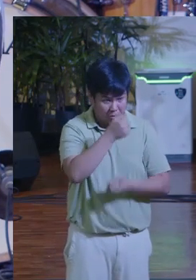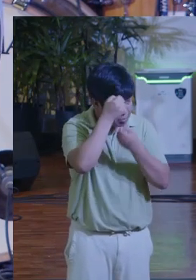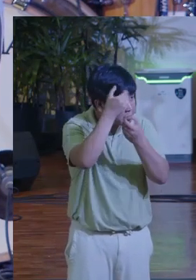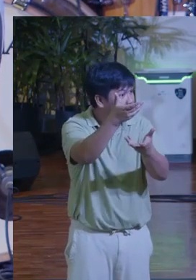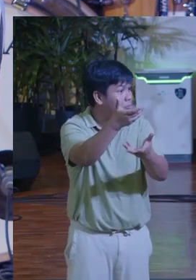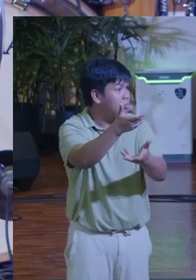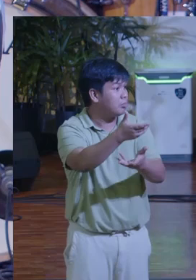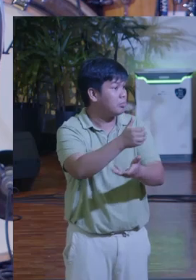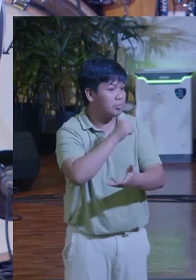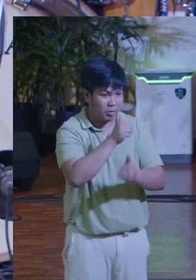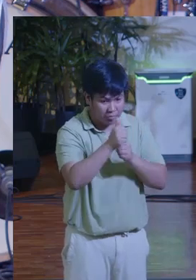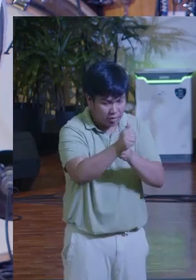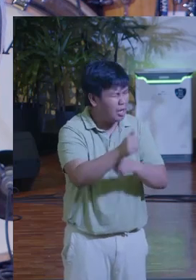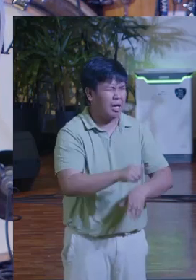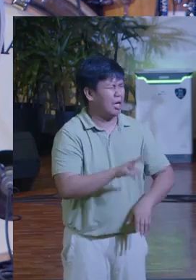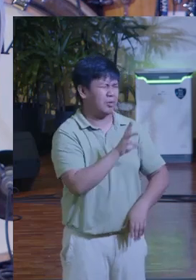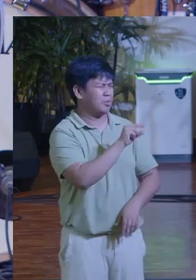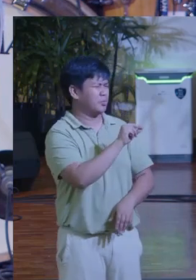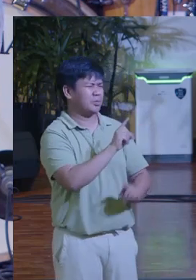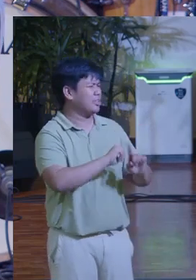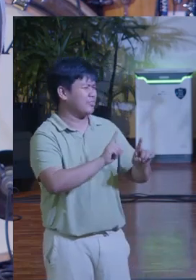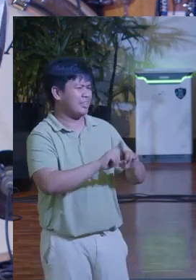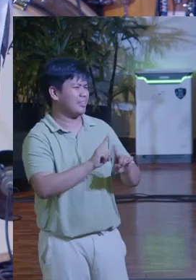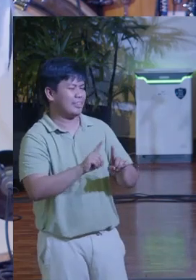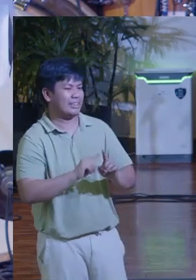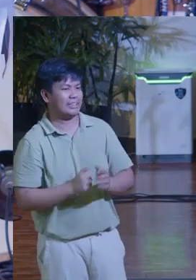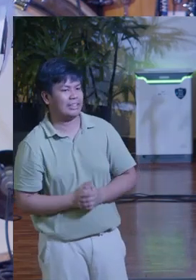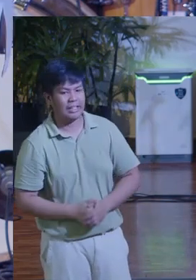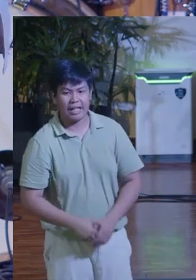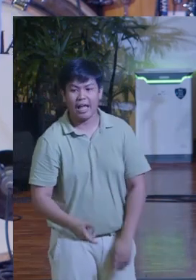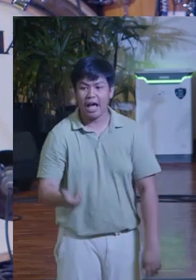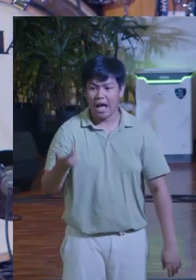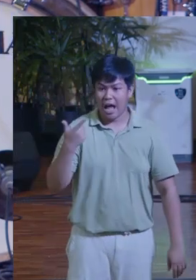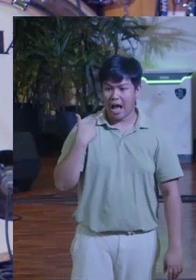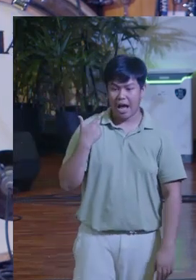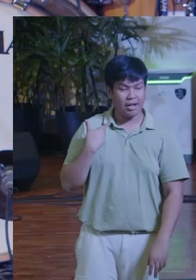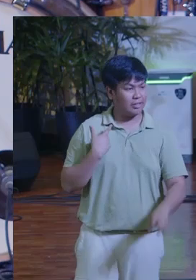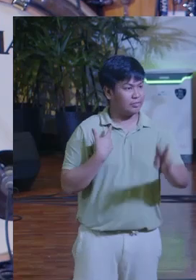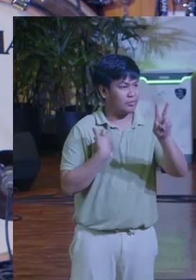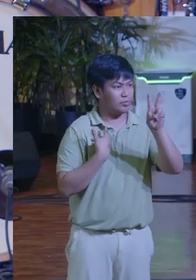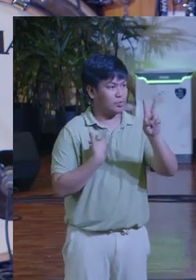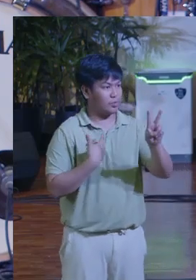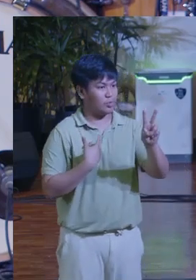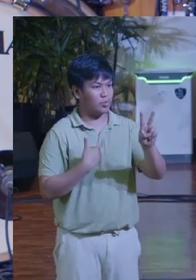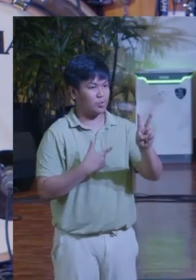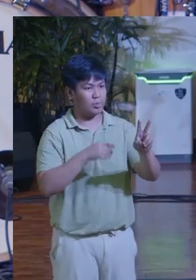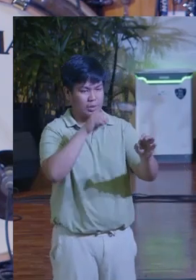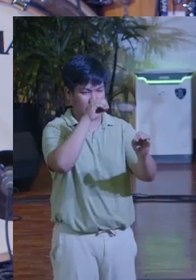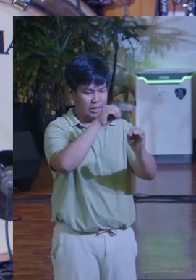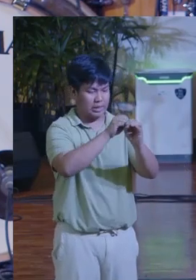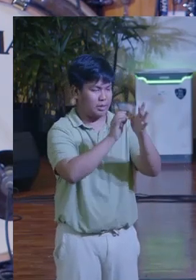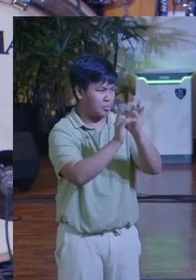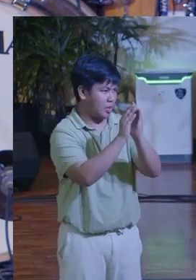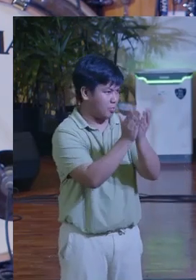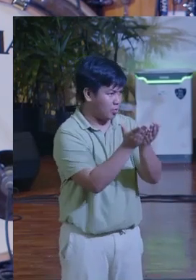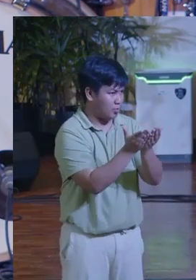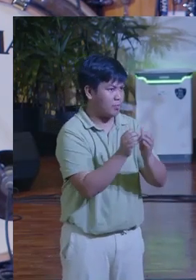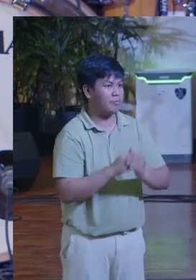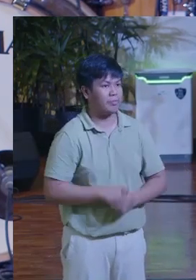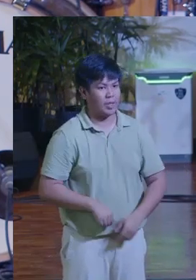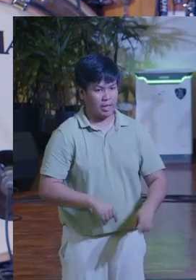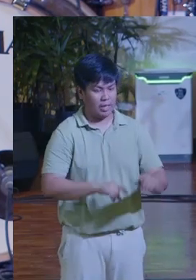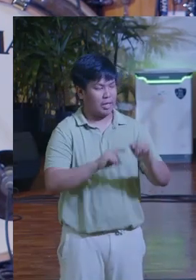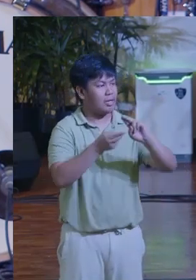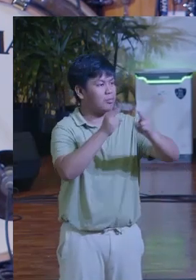sundin? Hindi po Meron pong dalawang exception sa Biblia. Ang isa po